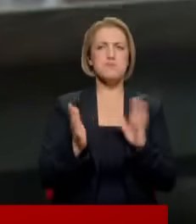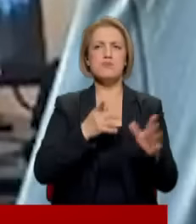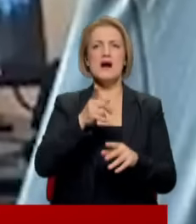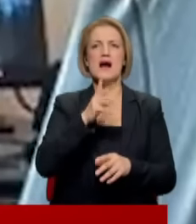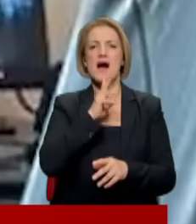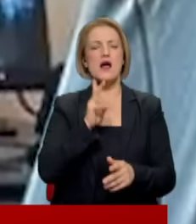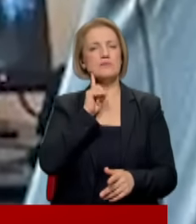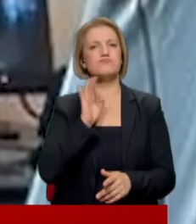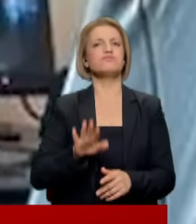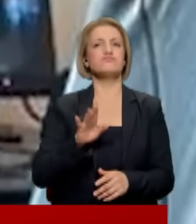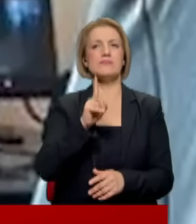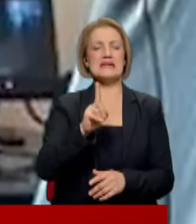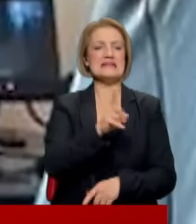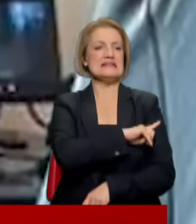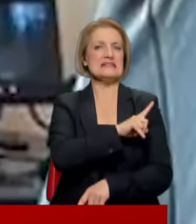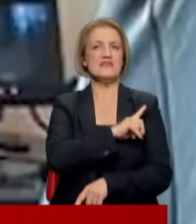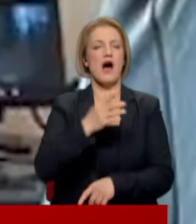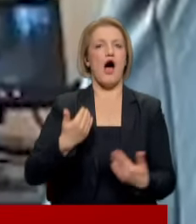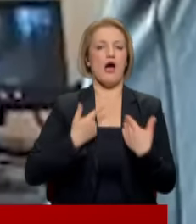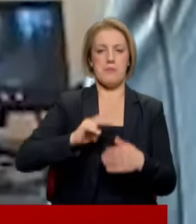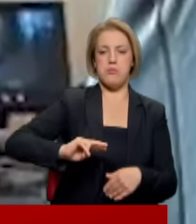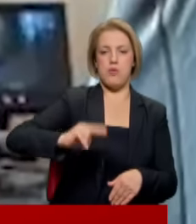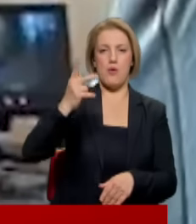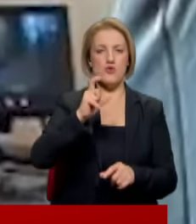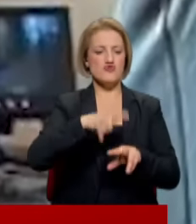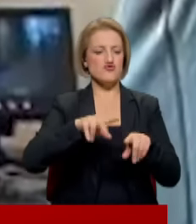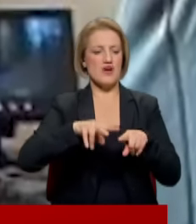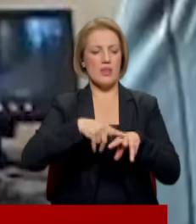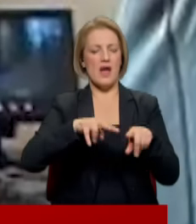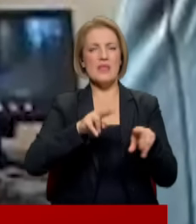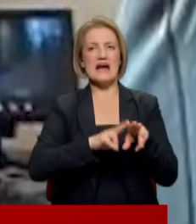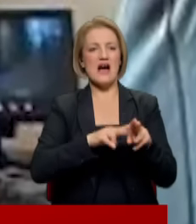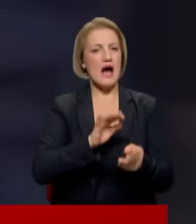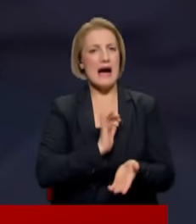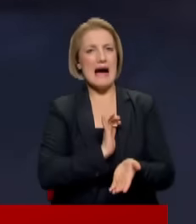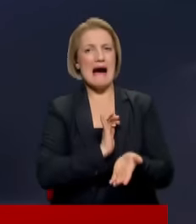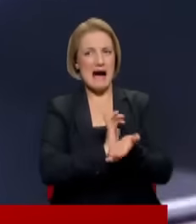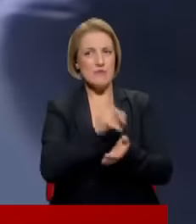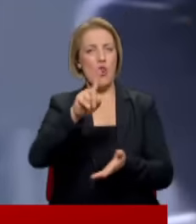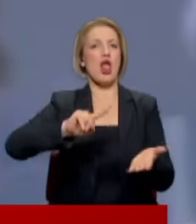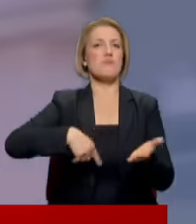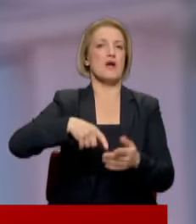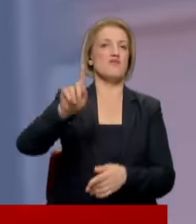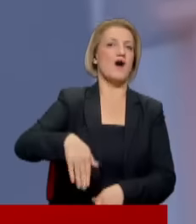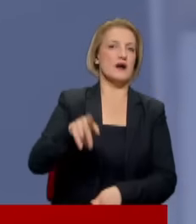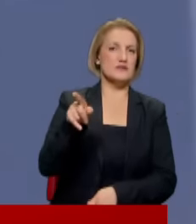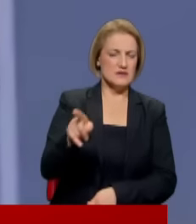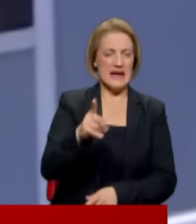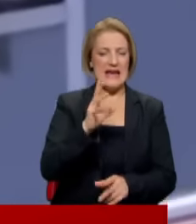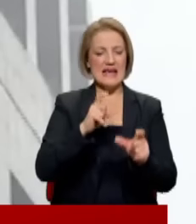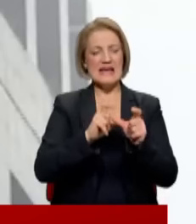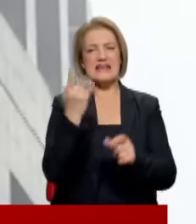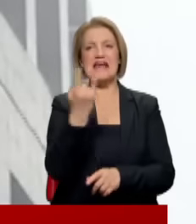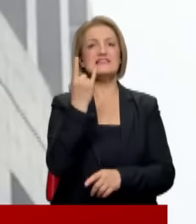uymadı 1 sınıf hakimliğe terfi ettirildi Canan kaftan hapis cezasında da onun imzası vardı gezi